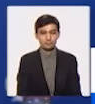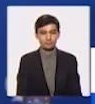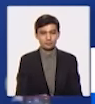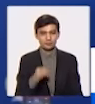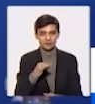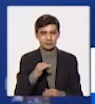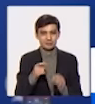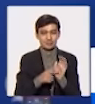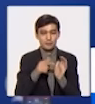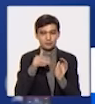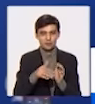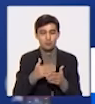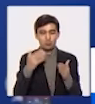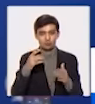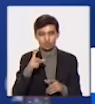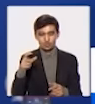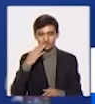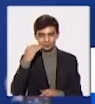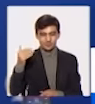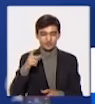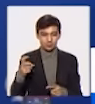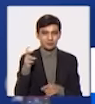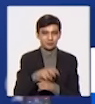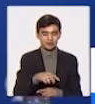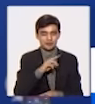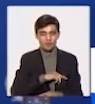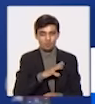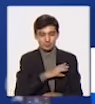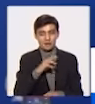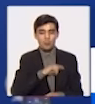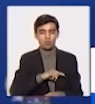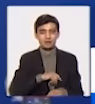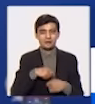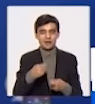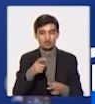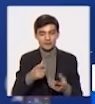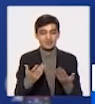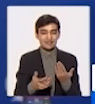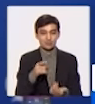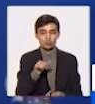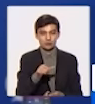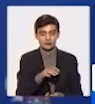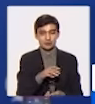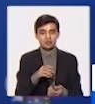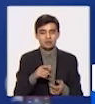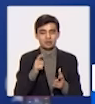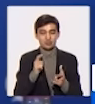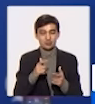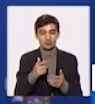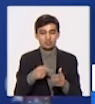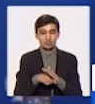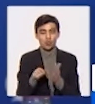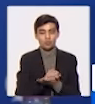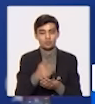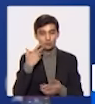Және де жаңа 7000-ден астам жұмыс істеп жүрген азаматтарды жұмыс берушілермен егер де олар рұқсатының мерзімі өткен жоқ,